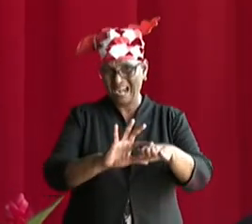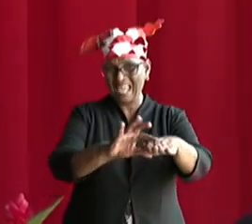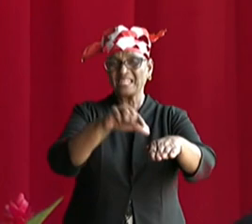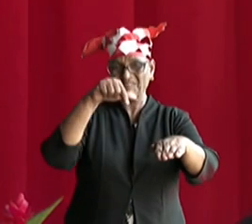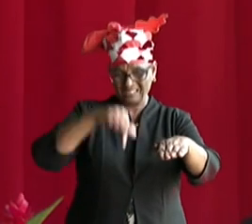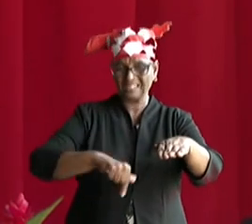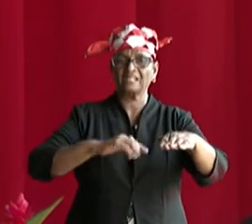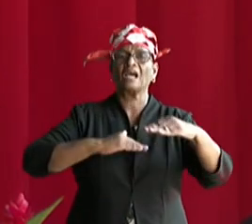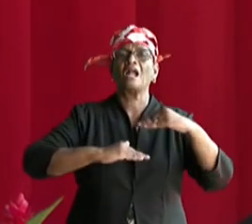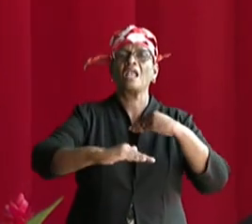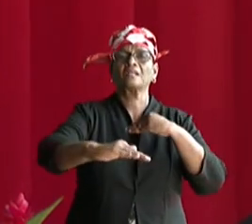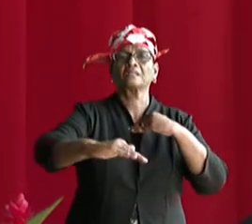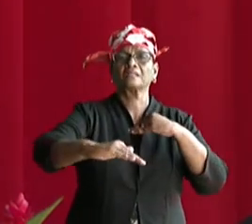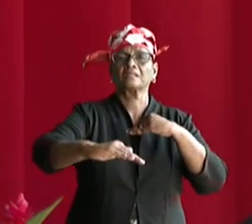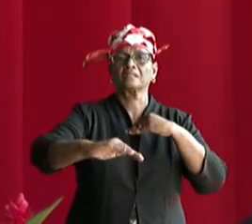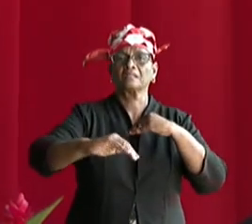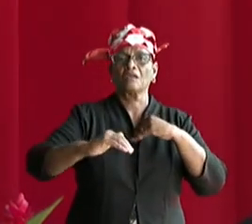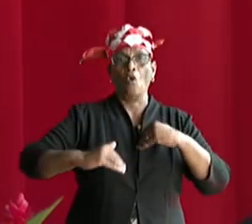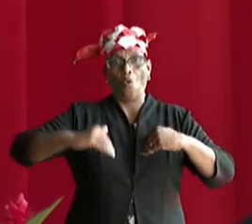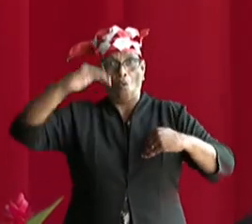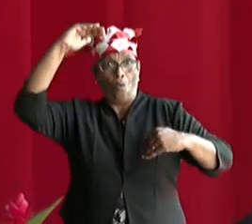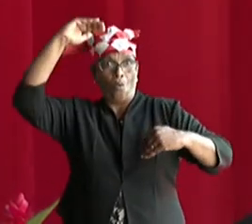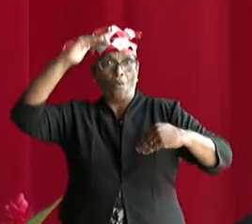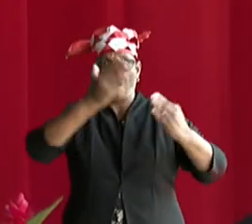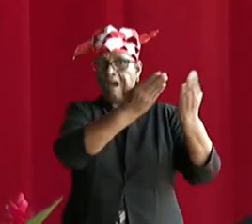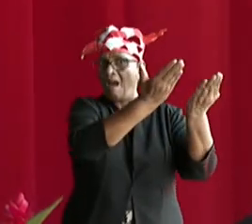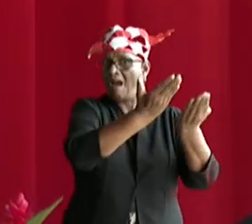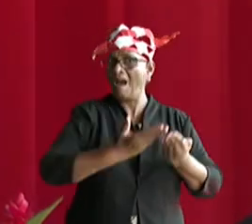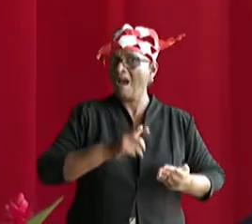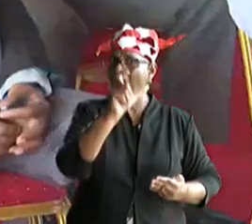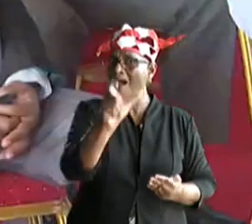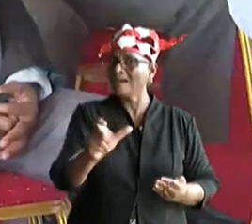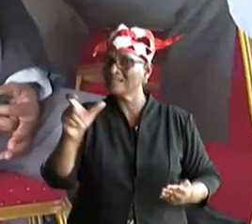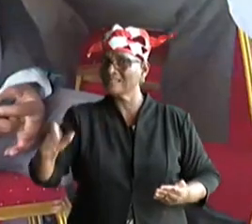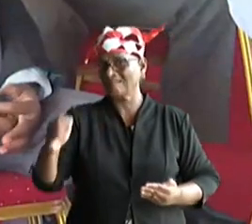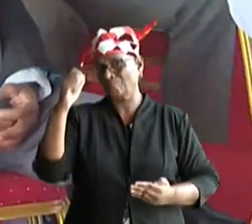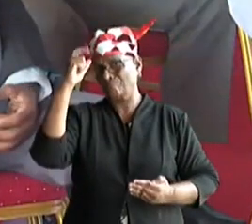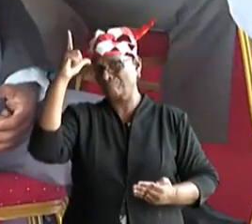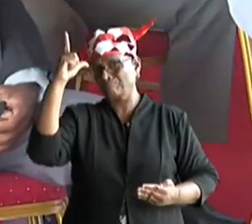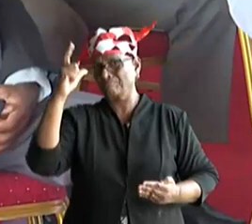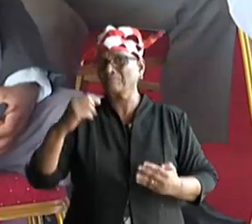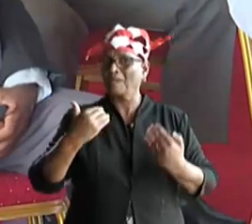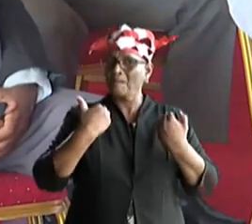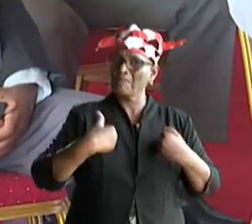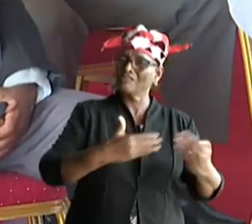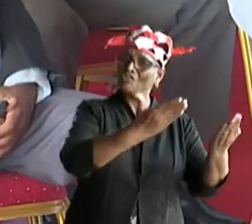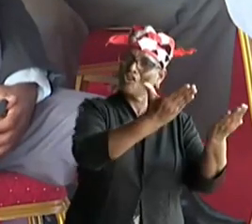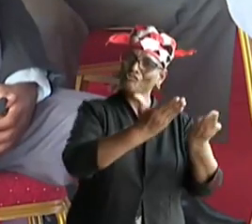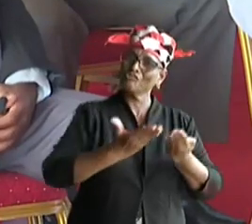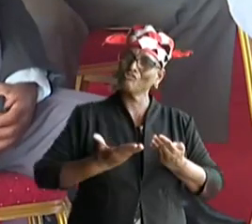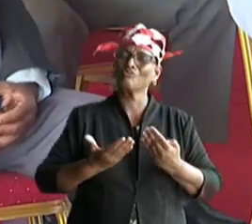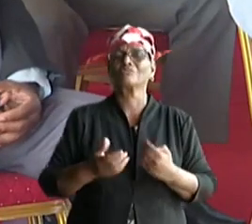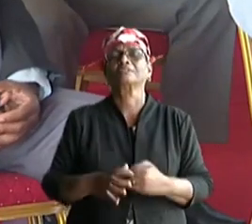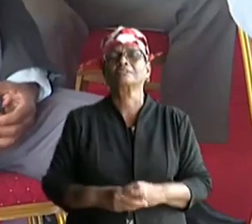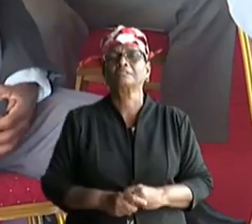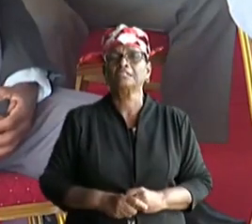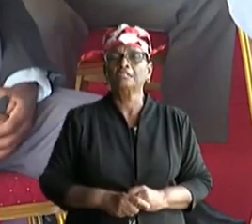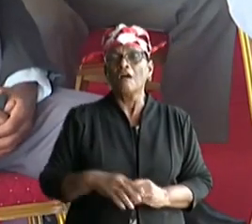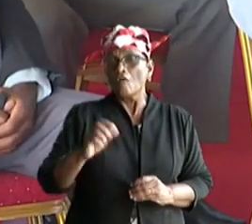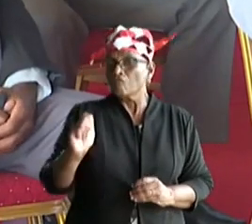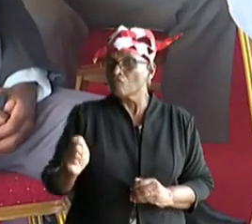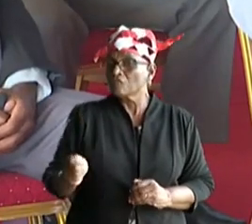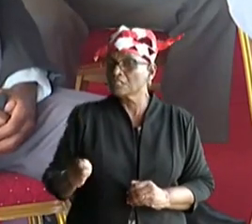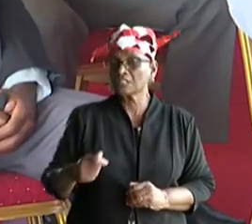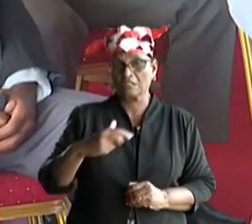land, alle hoge gasten, notabelen en overige genodigden. Meneer de voorzitter,